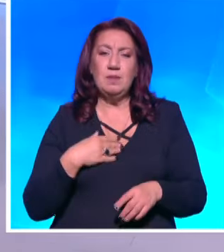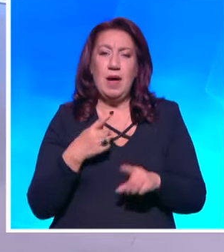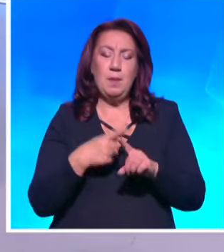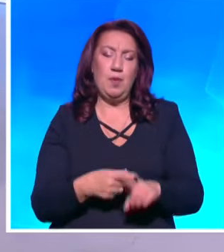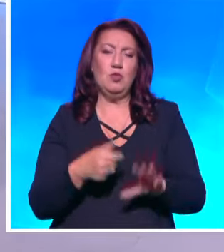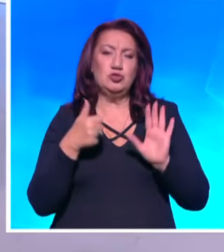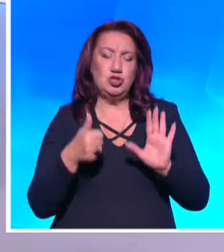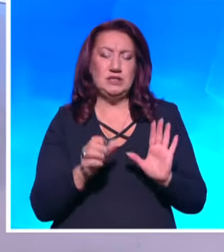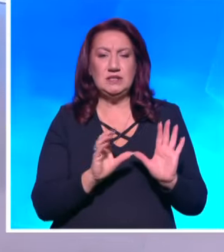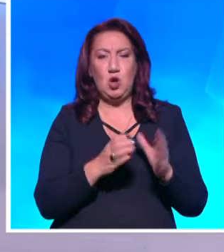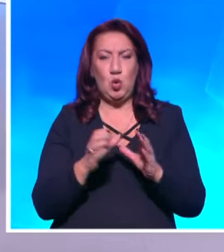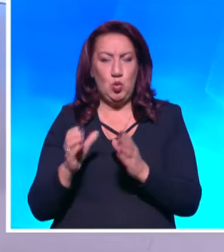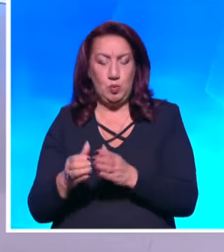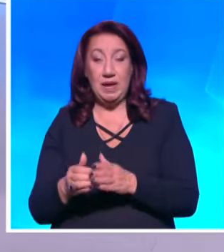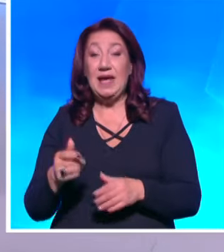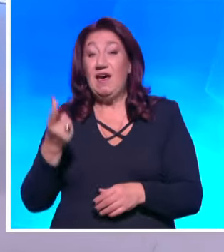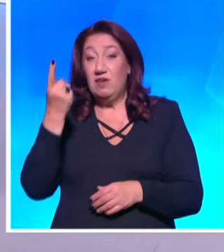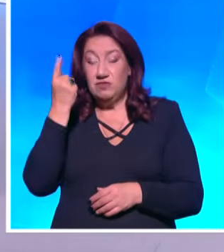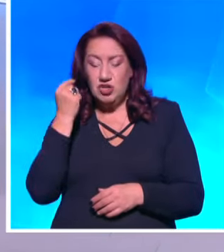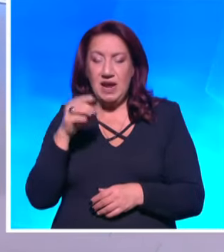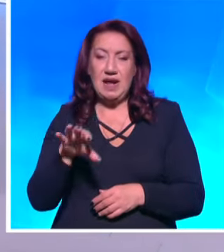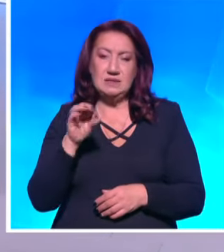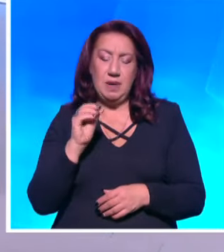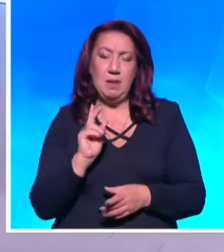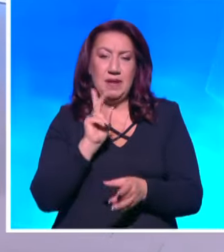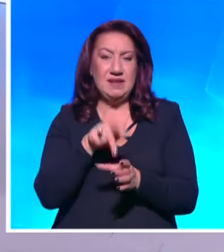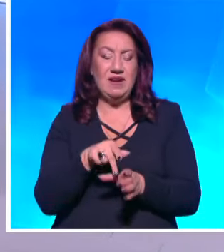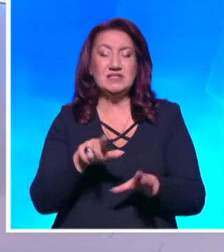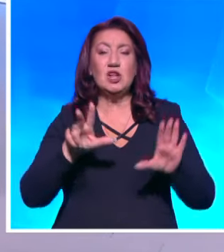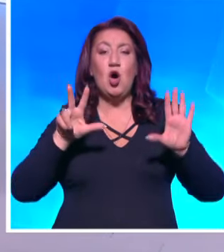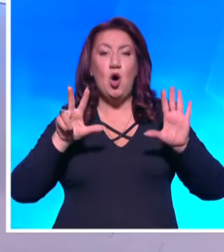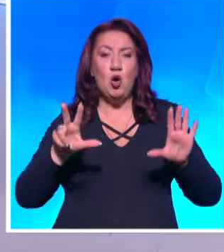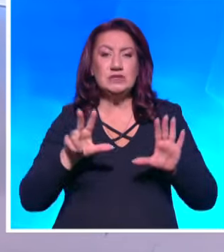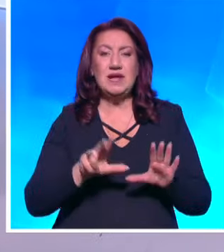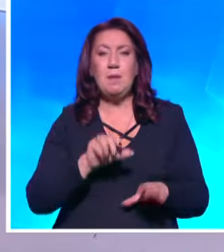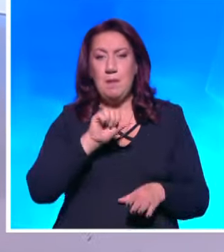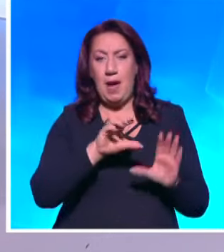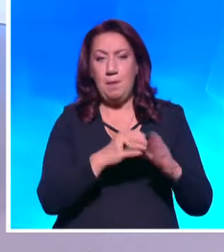избрахме в парламент 51 отново да бъдат 8 партии и коалиции.